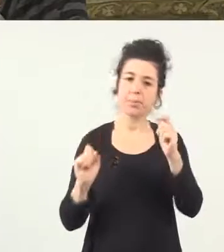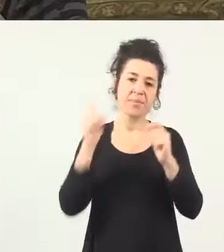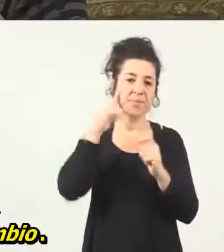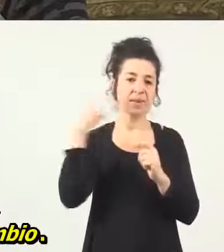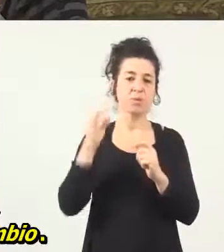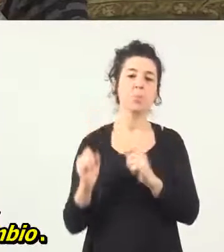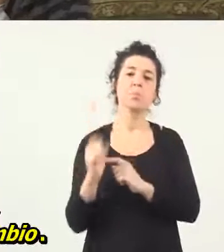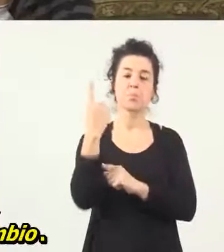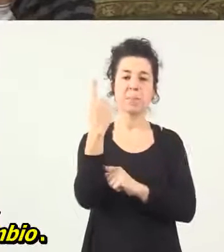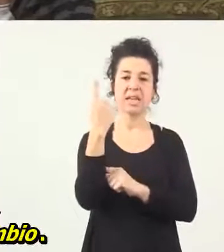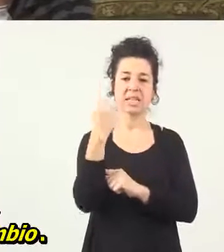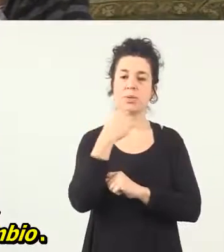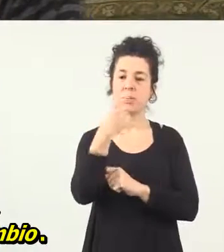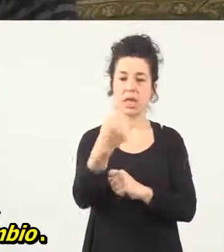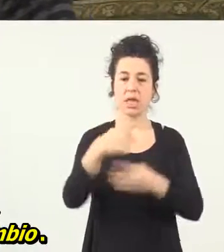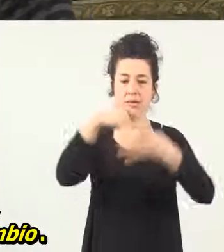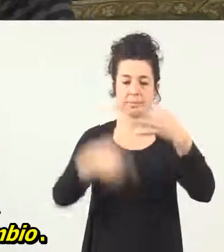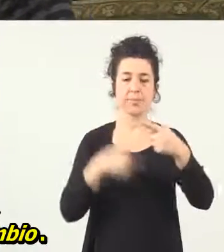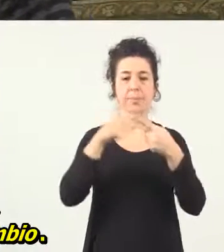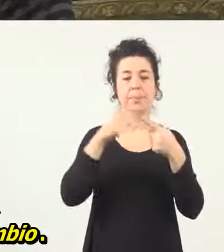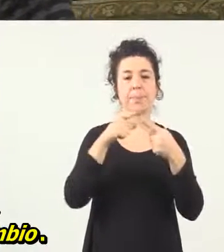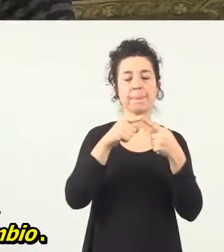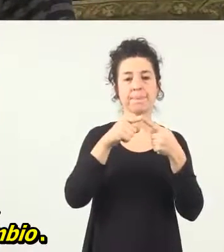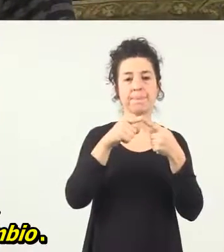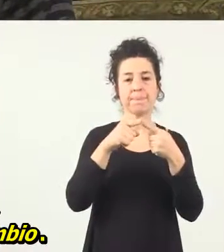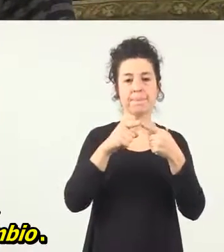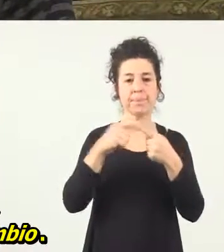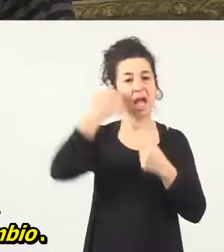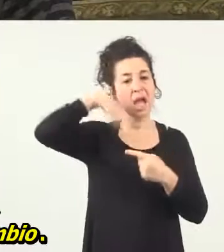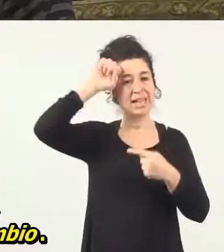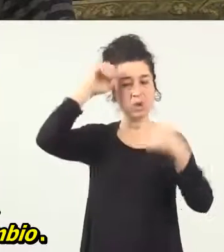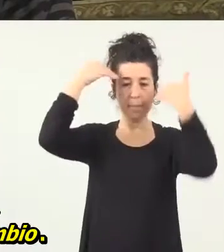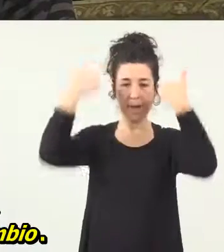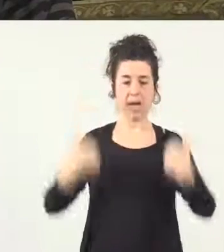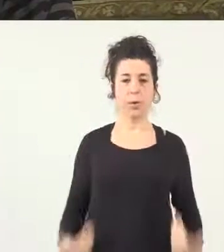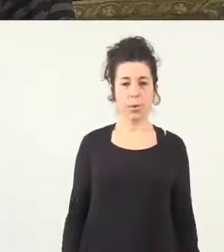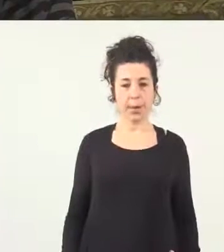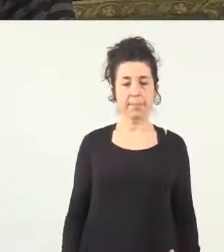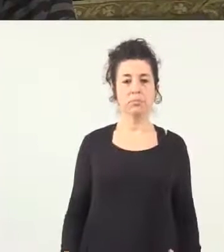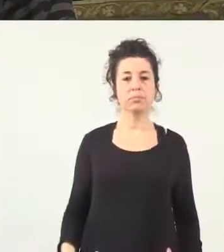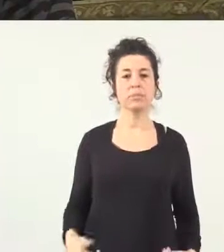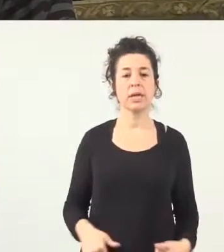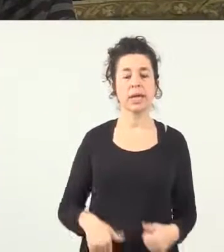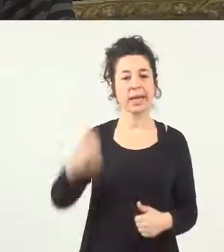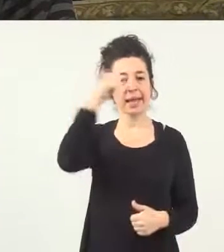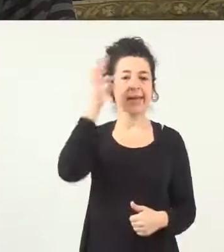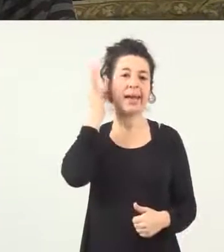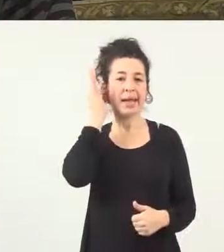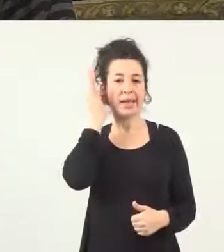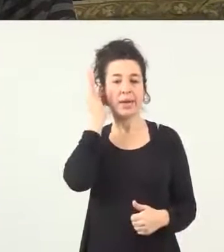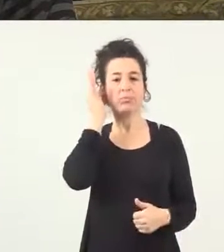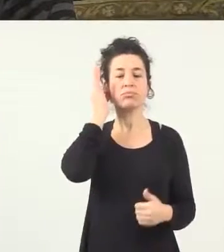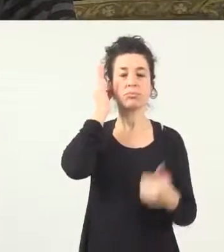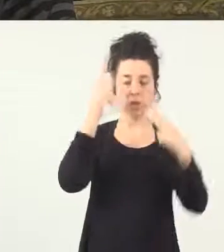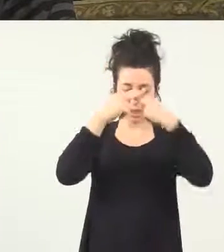batzuk. Antropología del cuerpo, género, itinerarios corporales, identidad y cambio, Barcelona, Ediciones